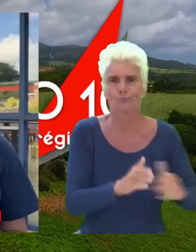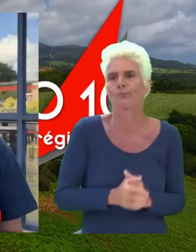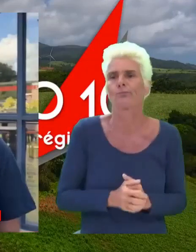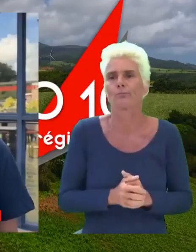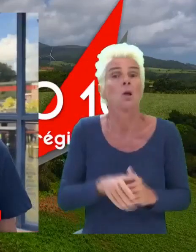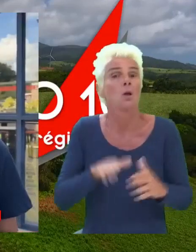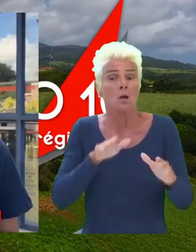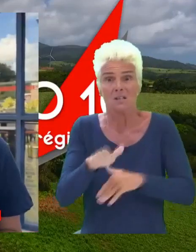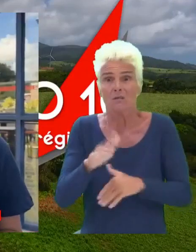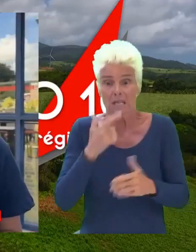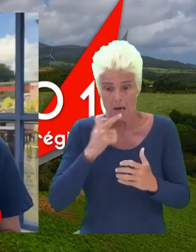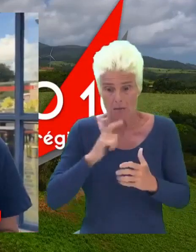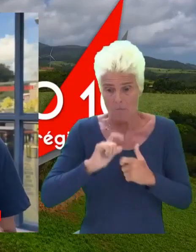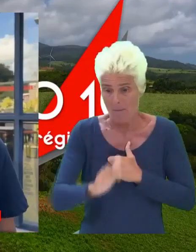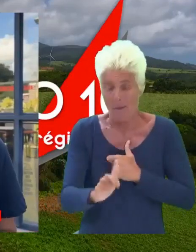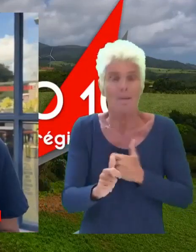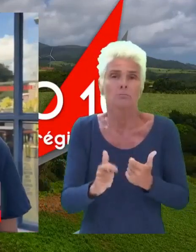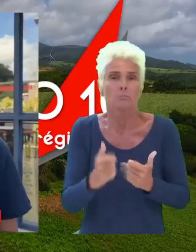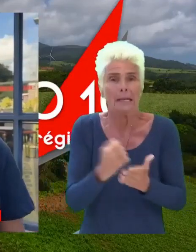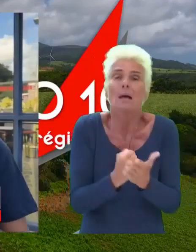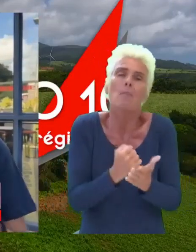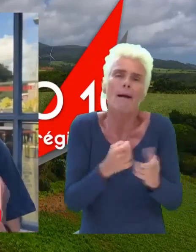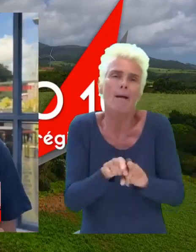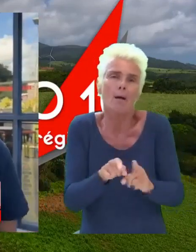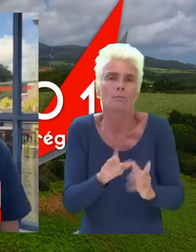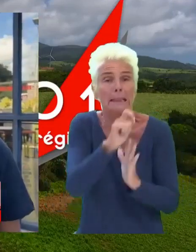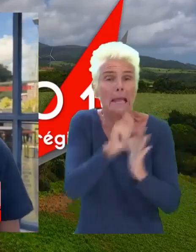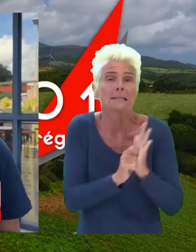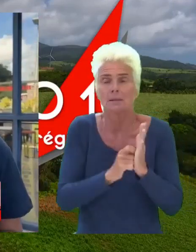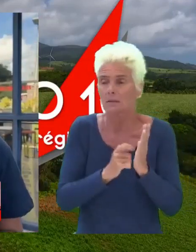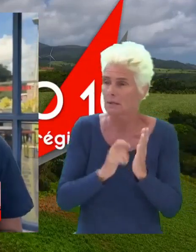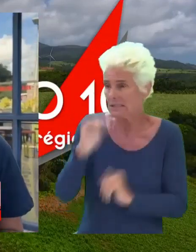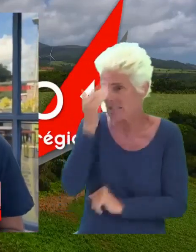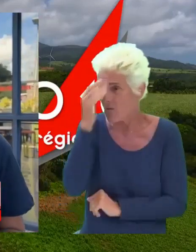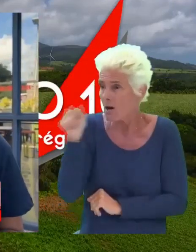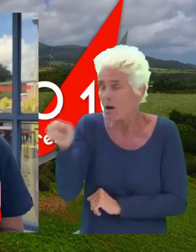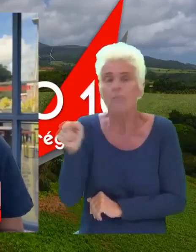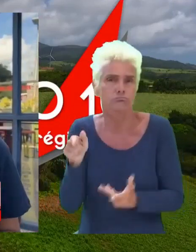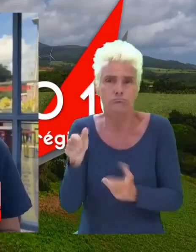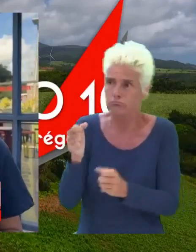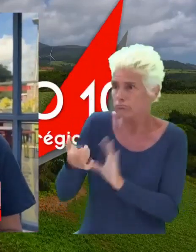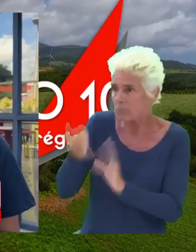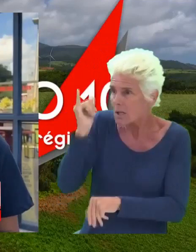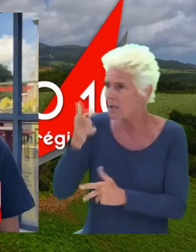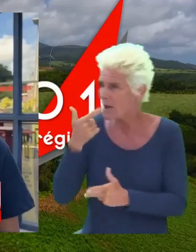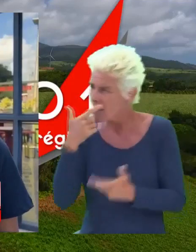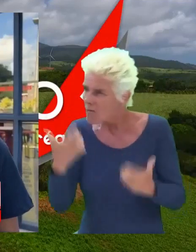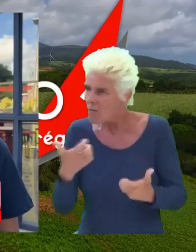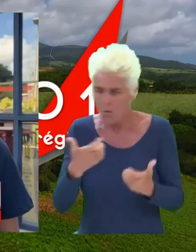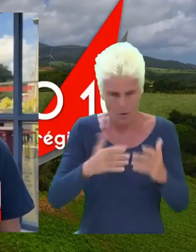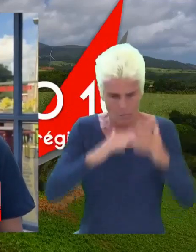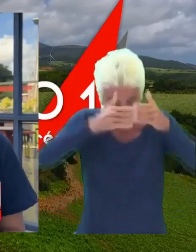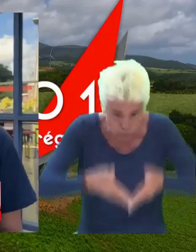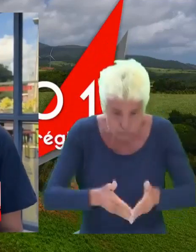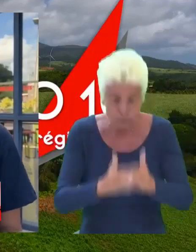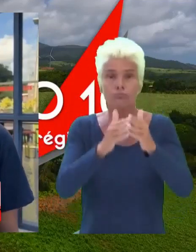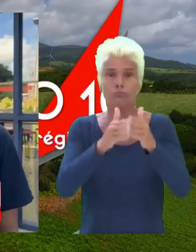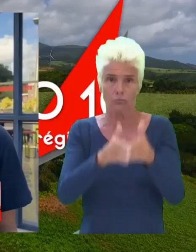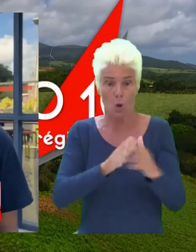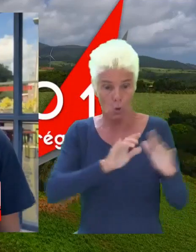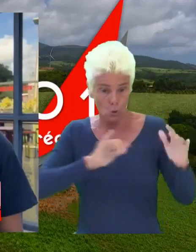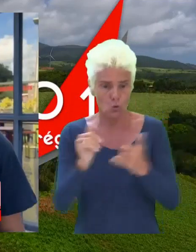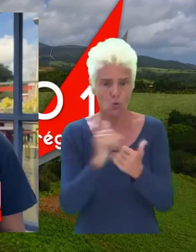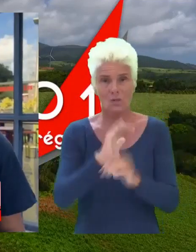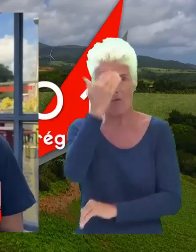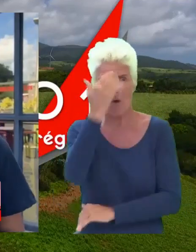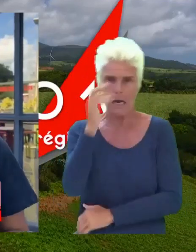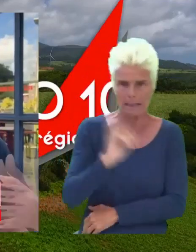une série d'épreuves où le candidat va être plongé dans l'histoire de Burger King donc ça va lui permettre déjà de connaître qui on